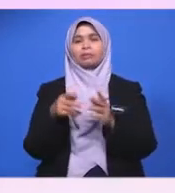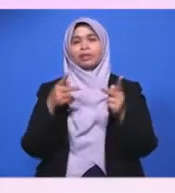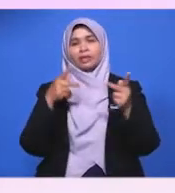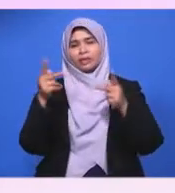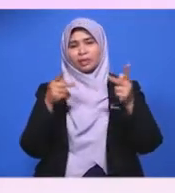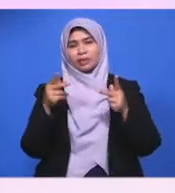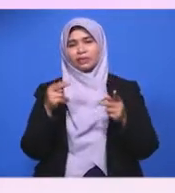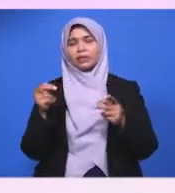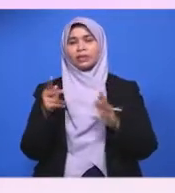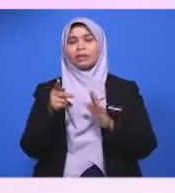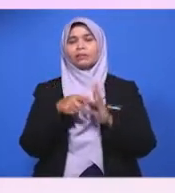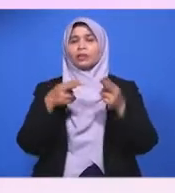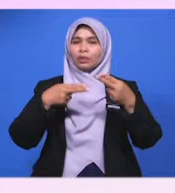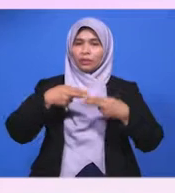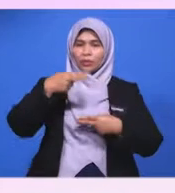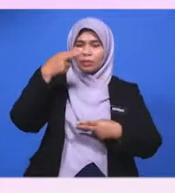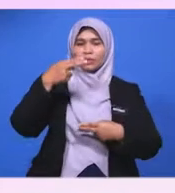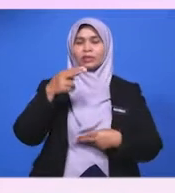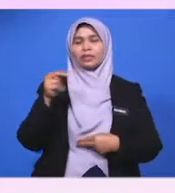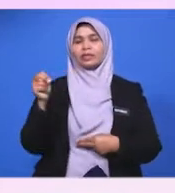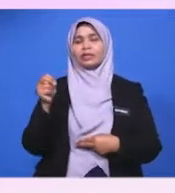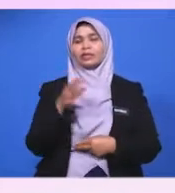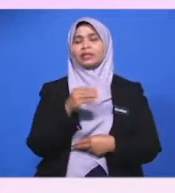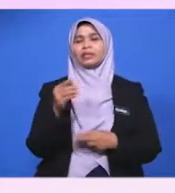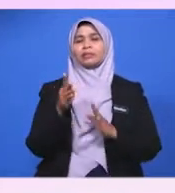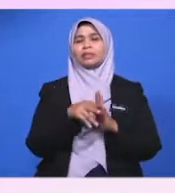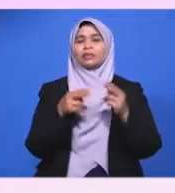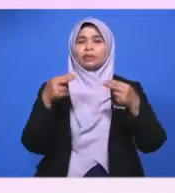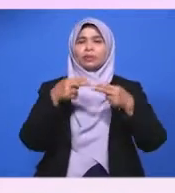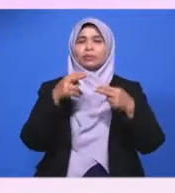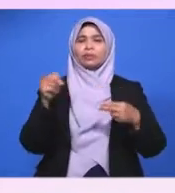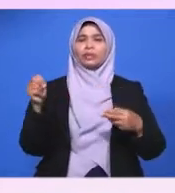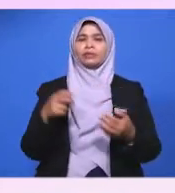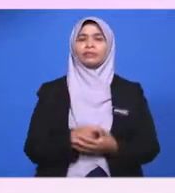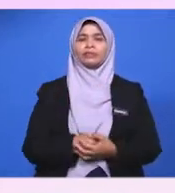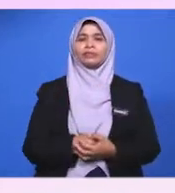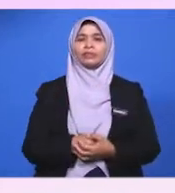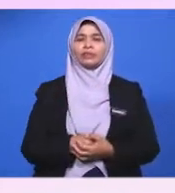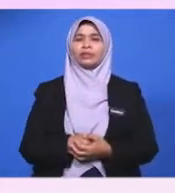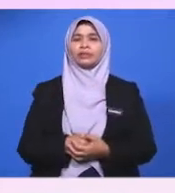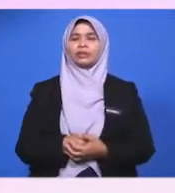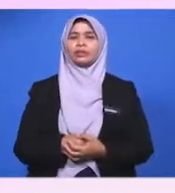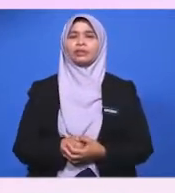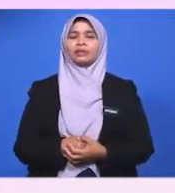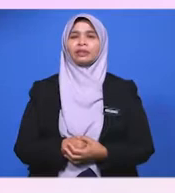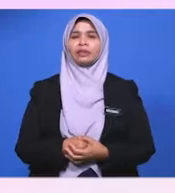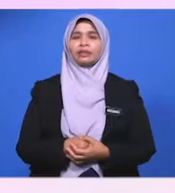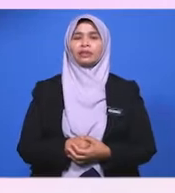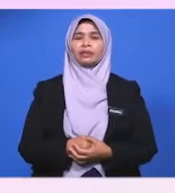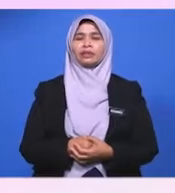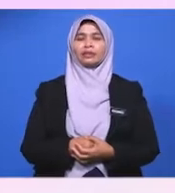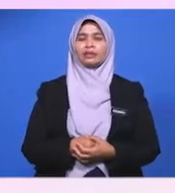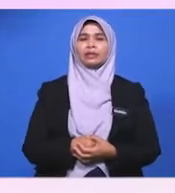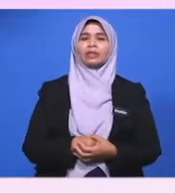pengangkutan, perhotelan dan perhubungan. Ini dia murid-murid,